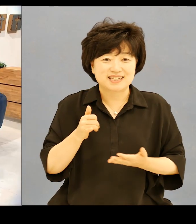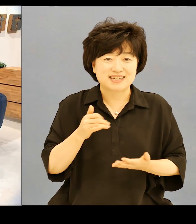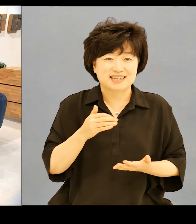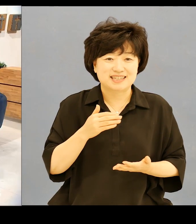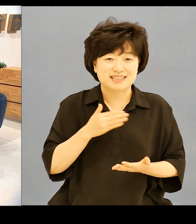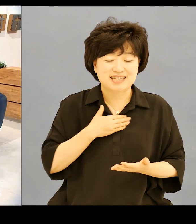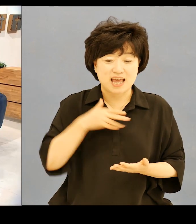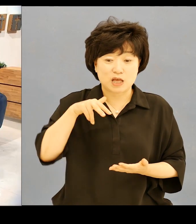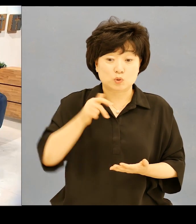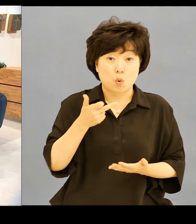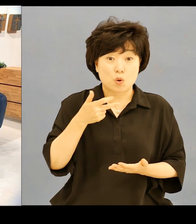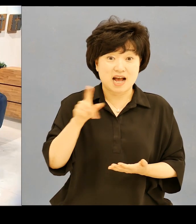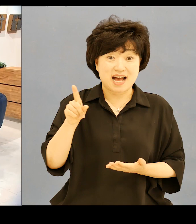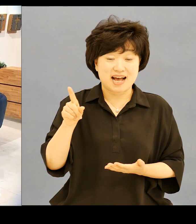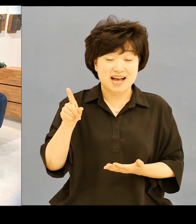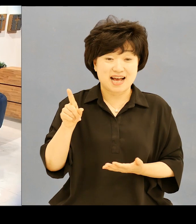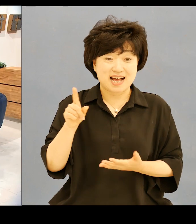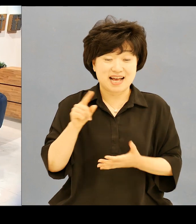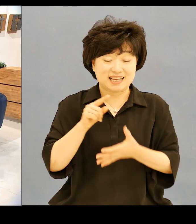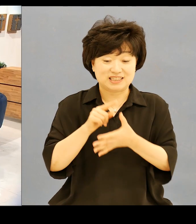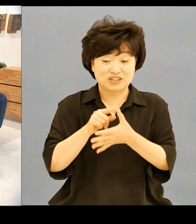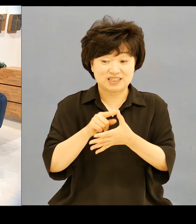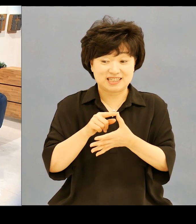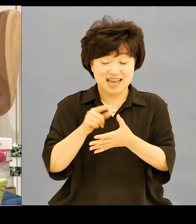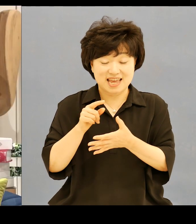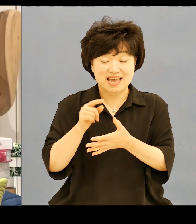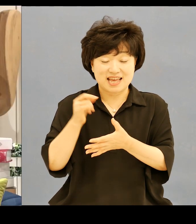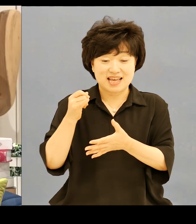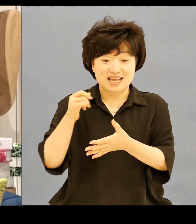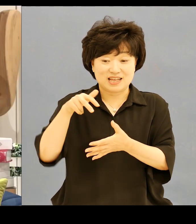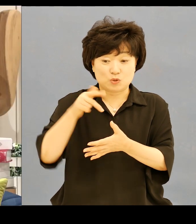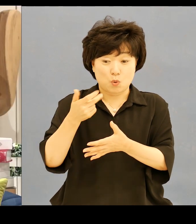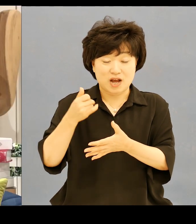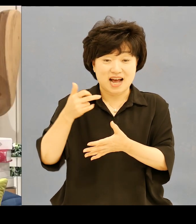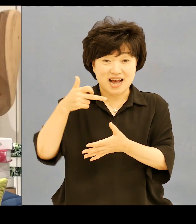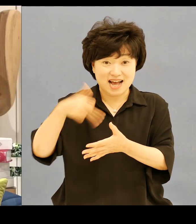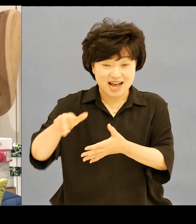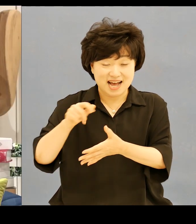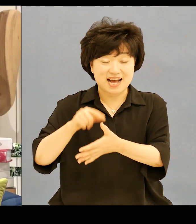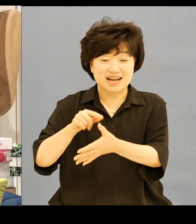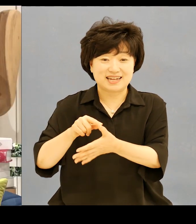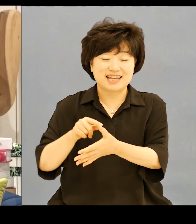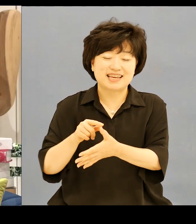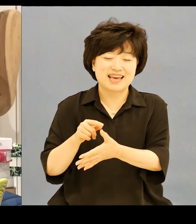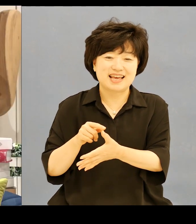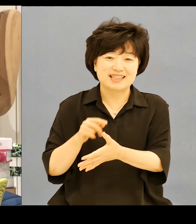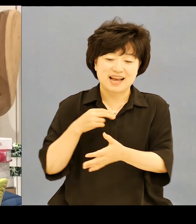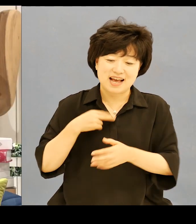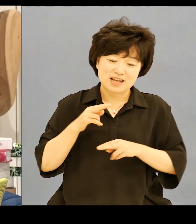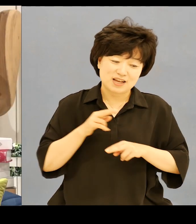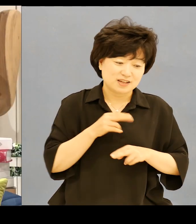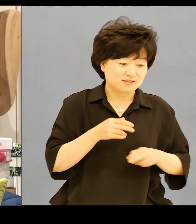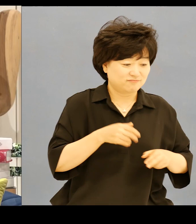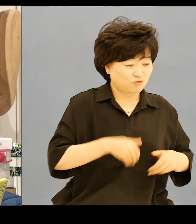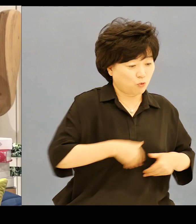조카가 다섯 살이거든요. 네네. 첫째 조카가. 그리고 그 아이한테 선물도 사줄 수 있고.